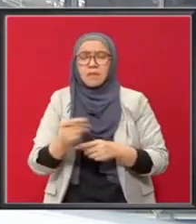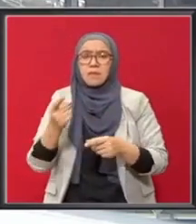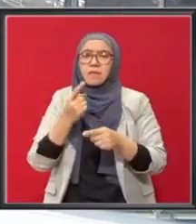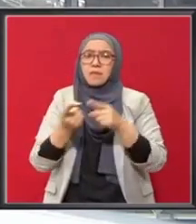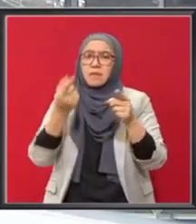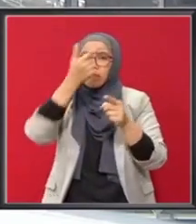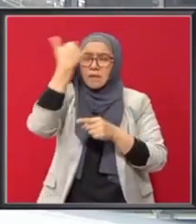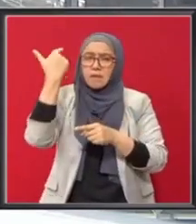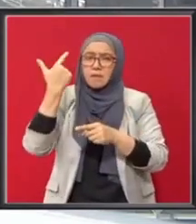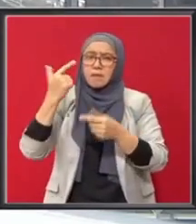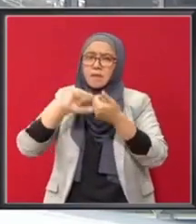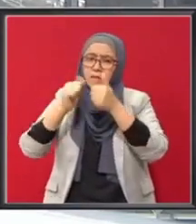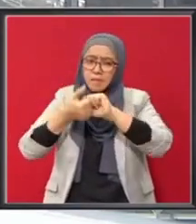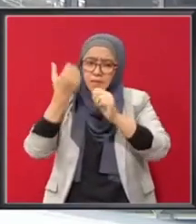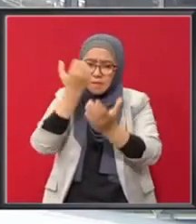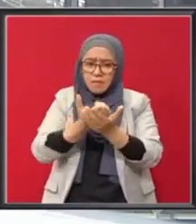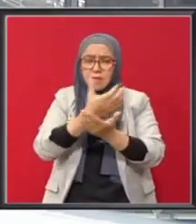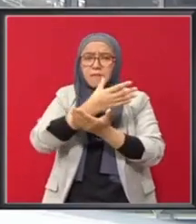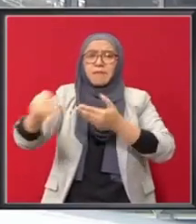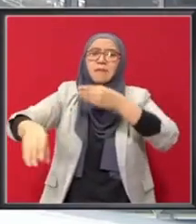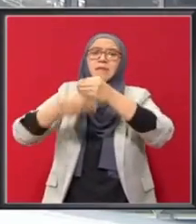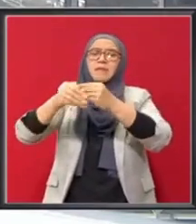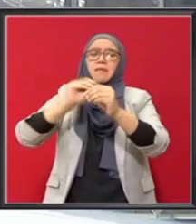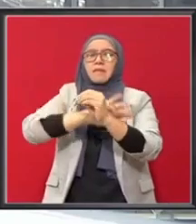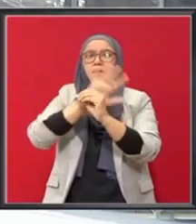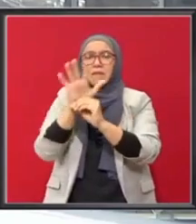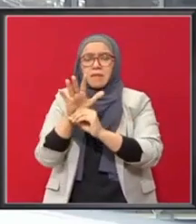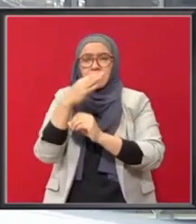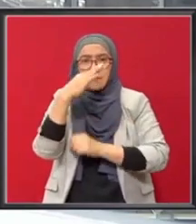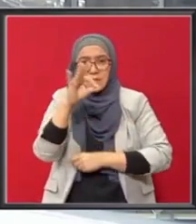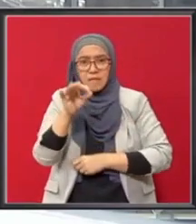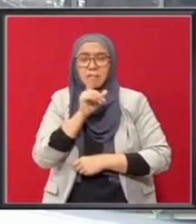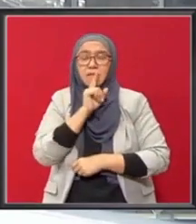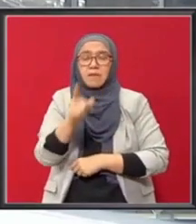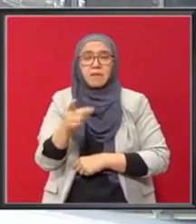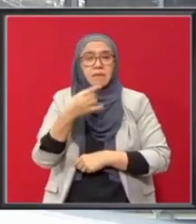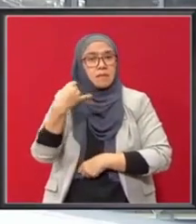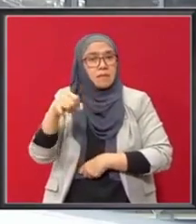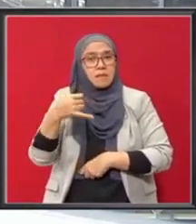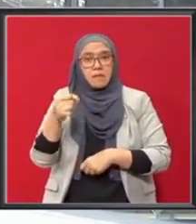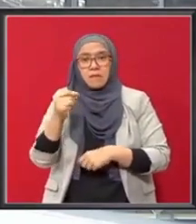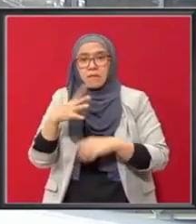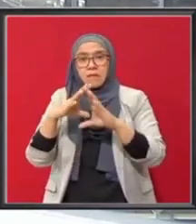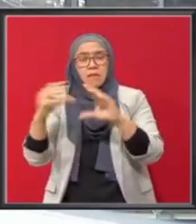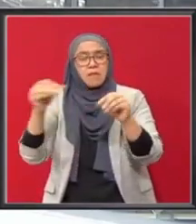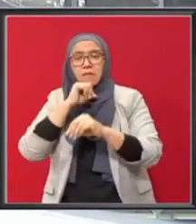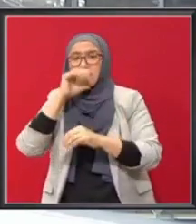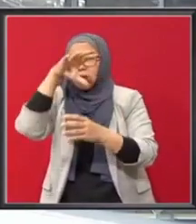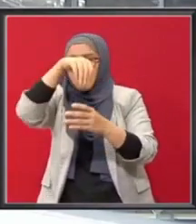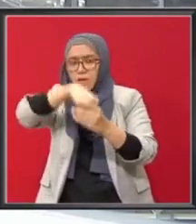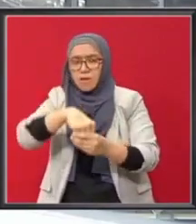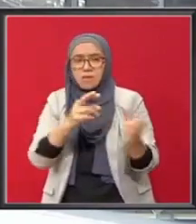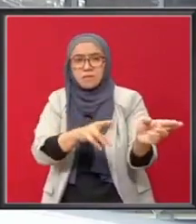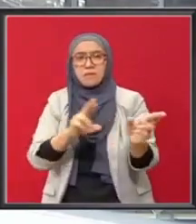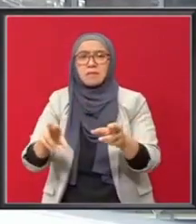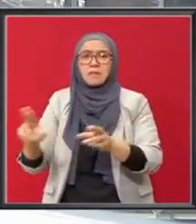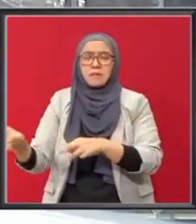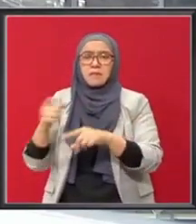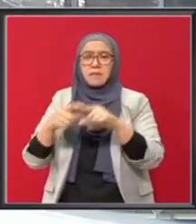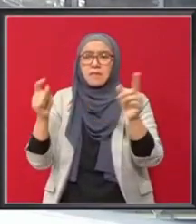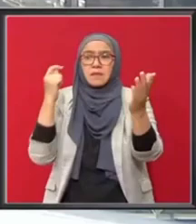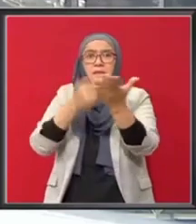Pendem richfarm belas yang diluar jangkaan dan tidak dalam perancangan tiba-tiba